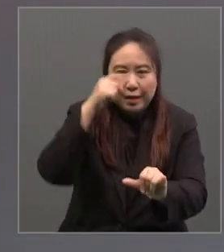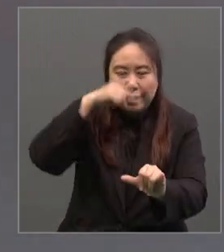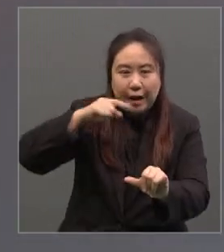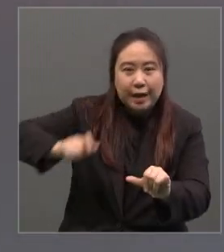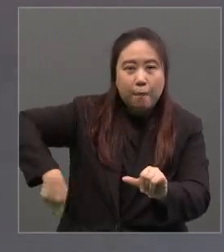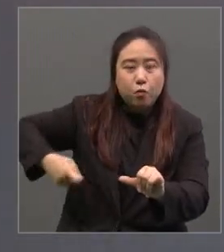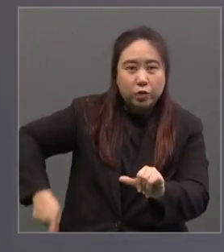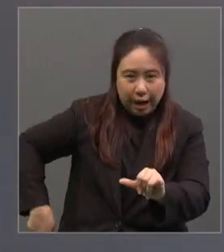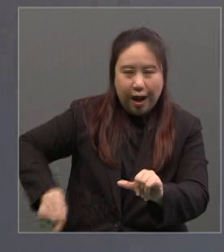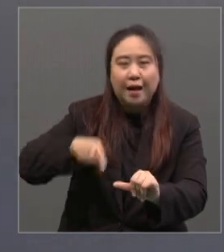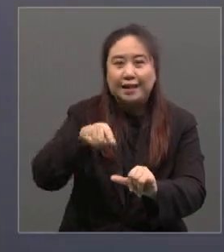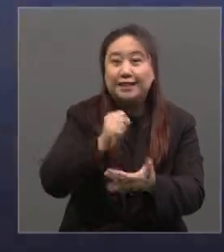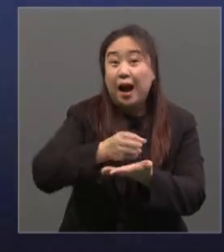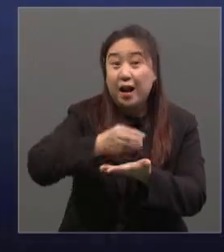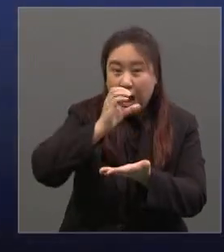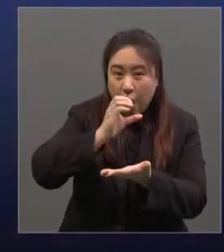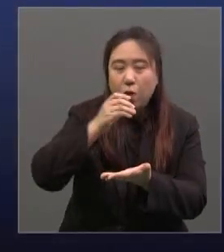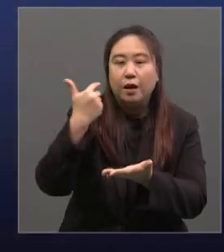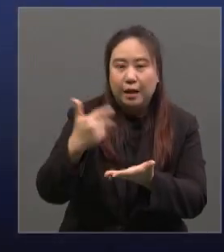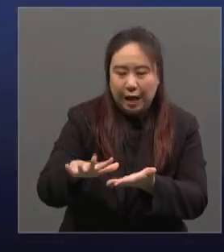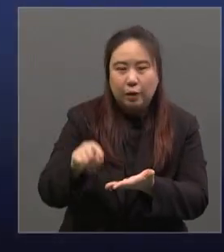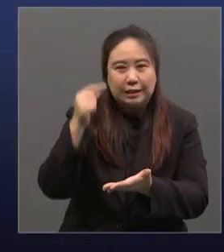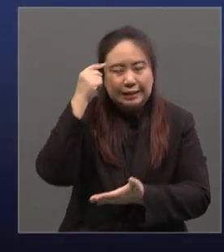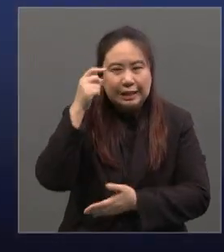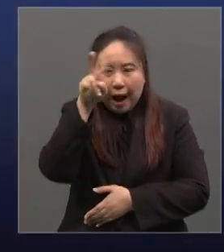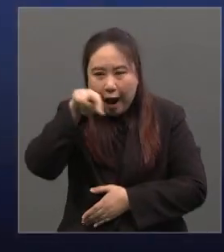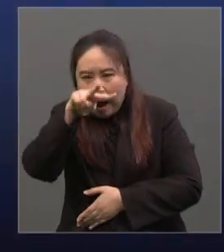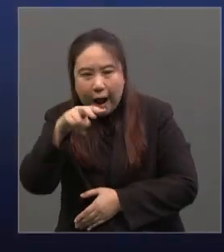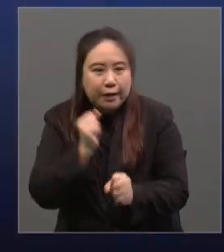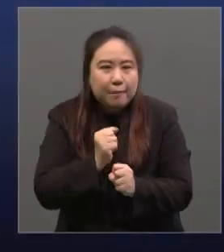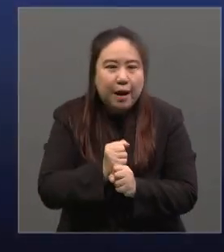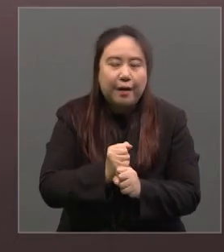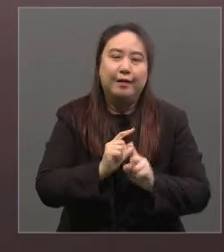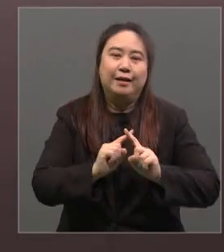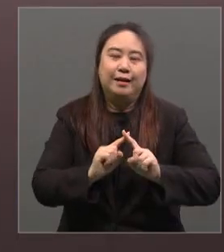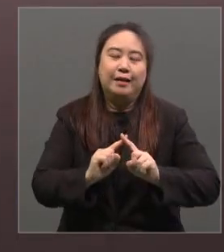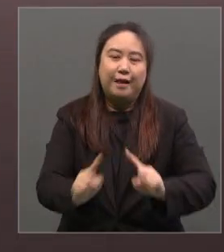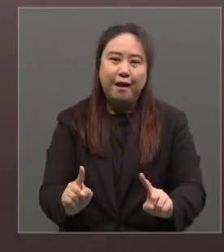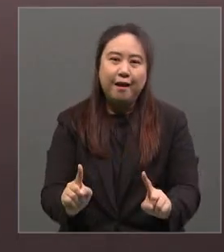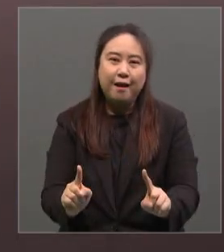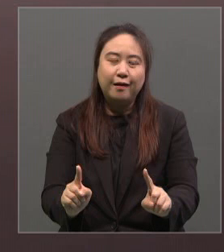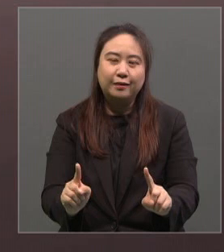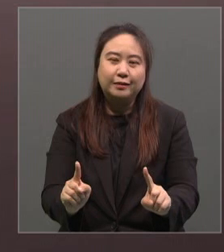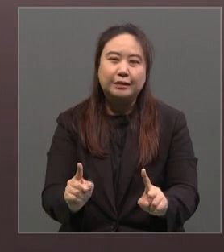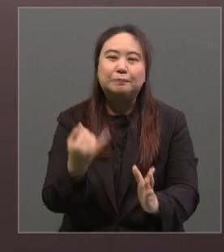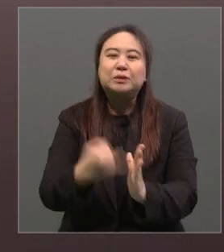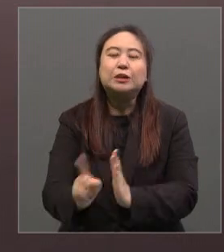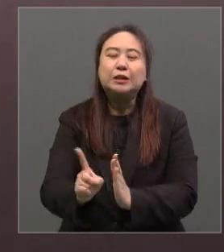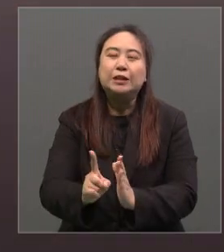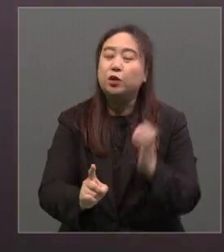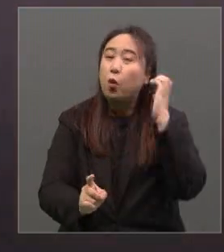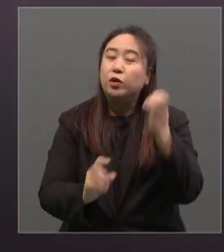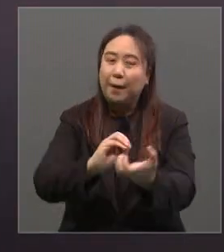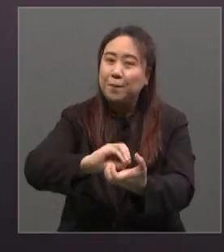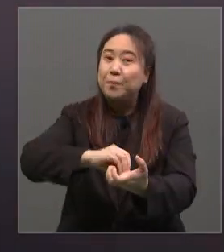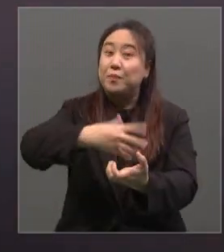ที่บ้านปอยเปตจังหวัดสระแก้วแล้วก็ตั้งใจจะหางานทำแต่ว่าไปเผลอค่ะก็คือเปิดโทรศัพท์มือถือนะคะ